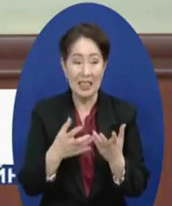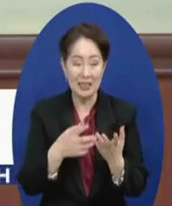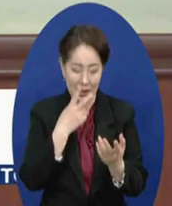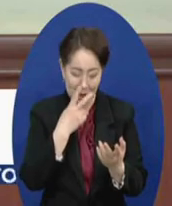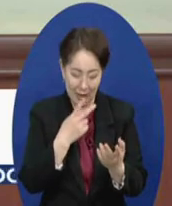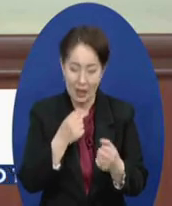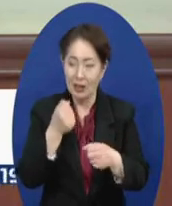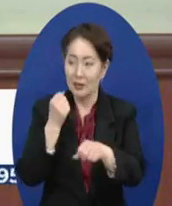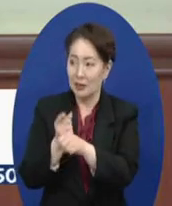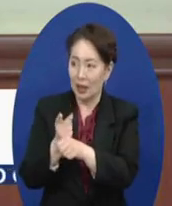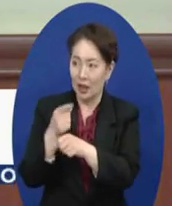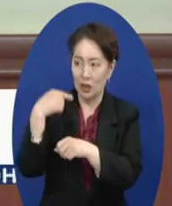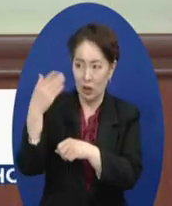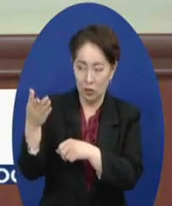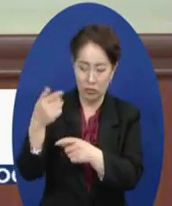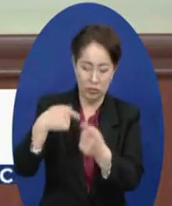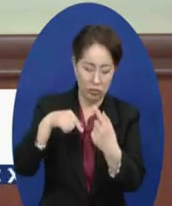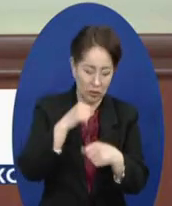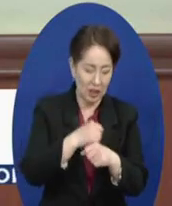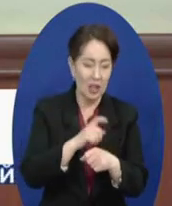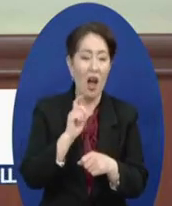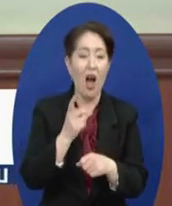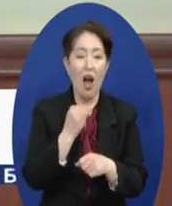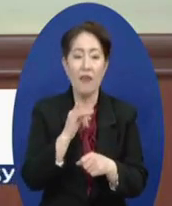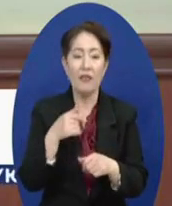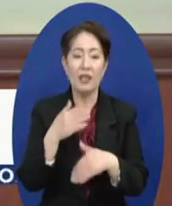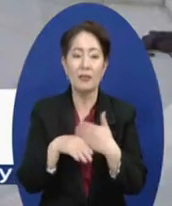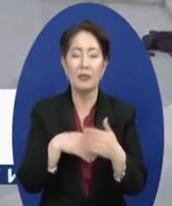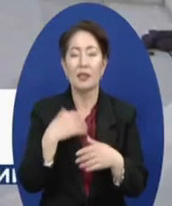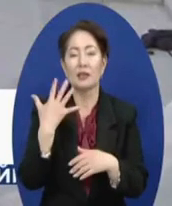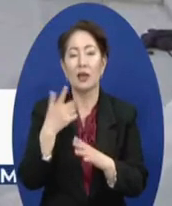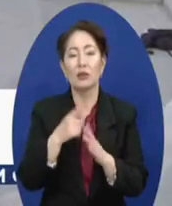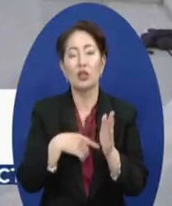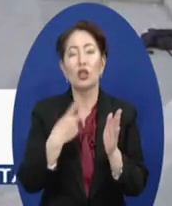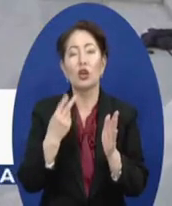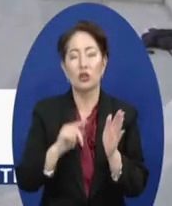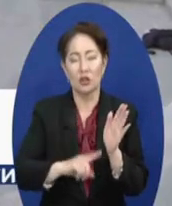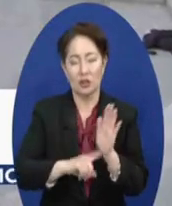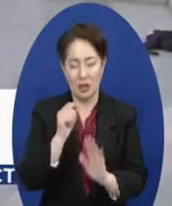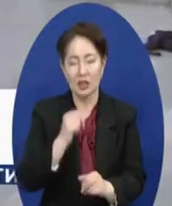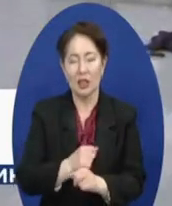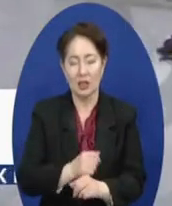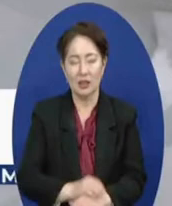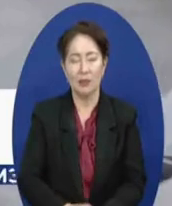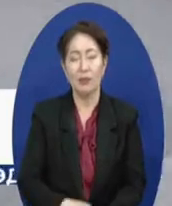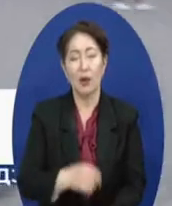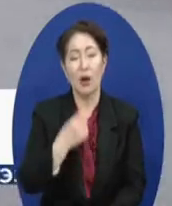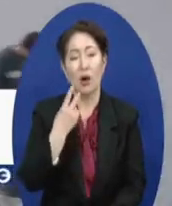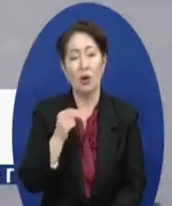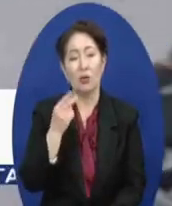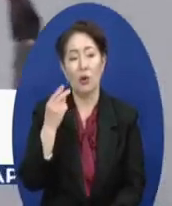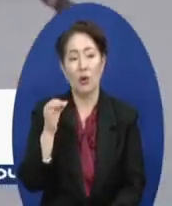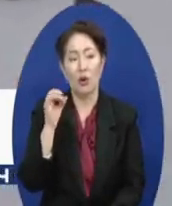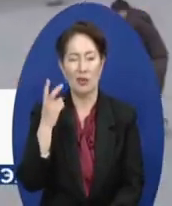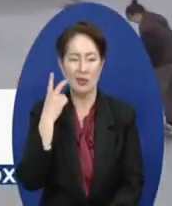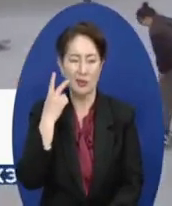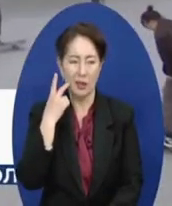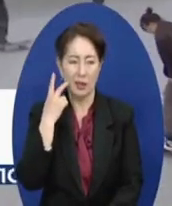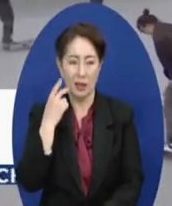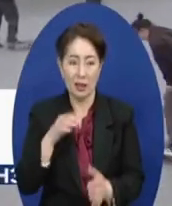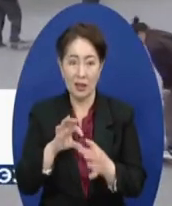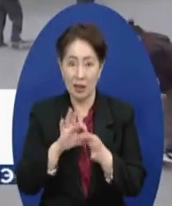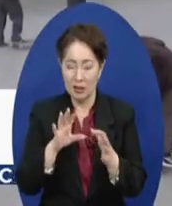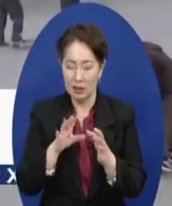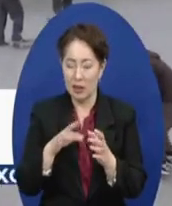одоо захиалгуудыг өгөөд бид нар бас ямар ч хэсэг хэвийн ажиллагаагаар 5 сарын 20-нд ингээд ажилланаа. 2020 онд ашиглалтанд орсноос хойш тогтмол засвар шинжилгээ